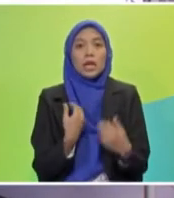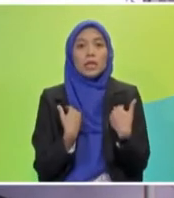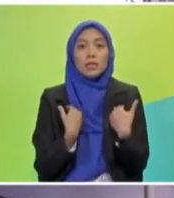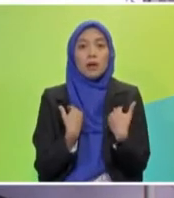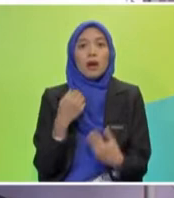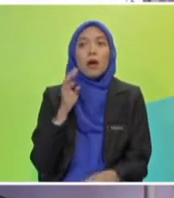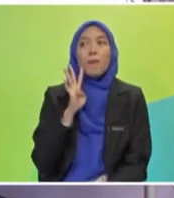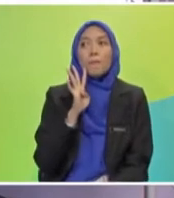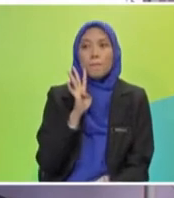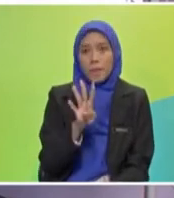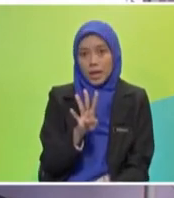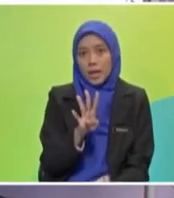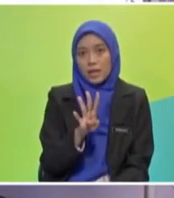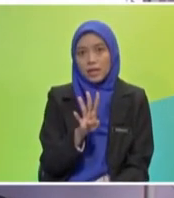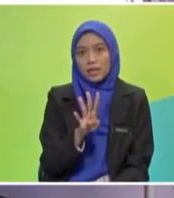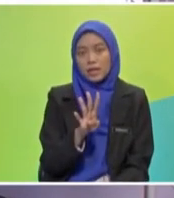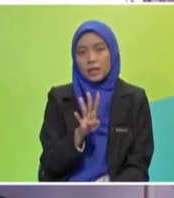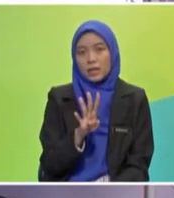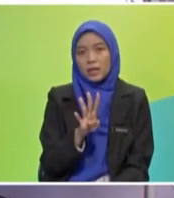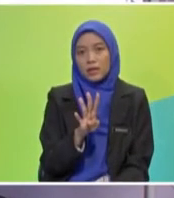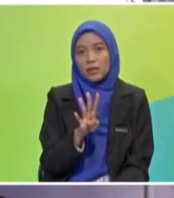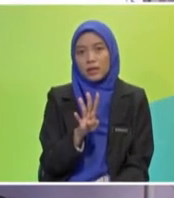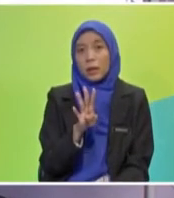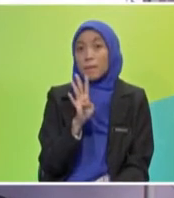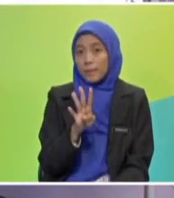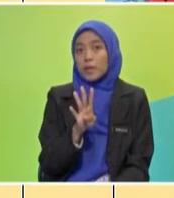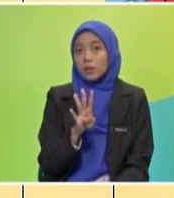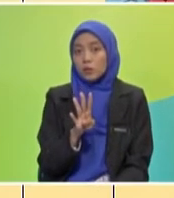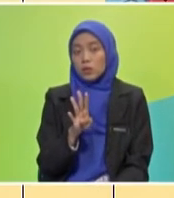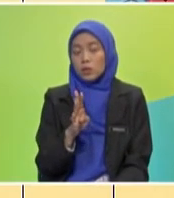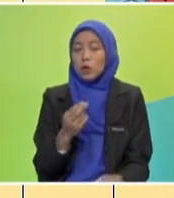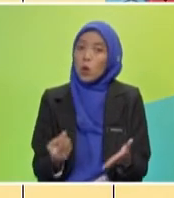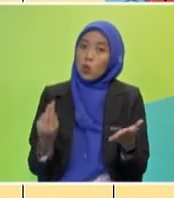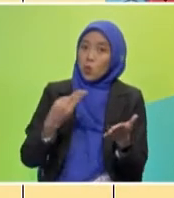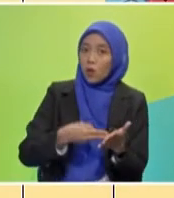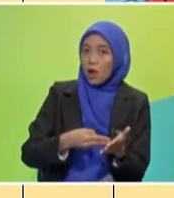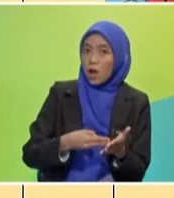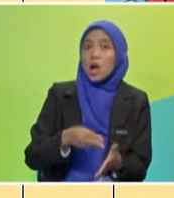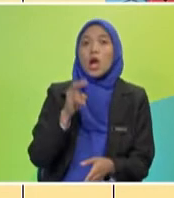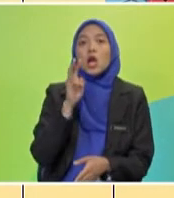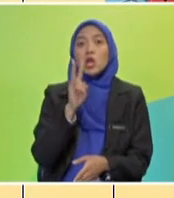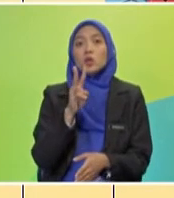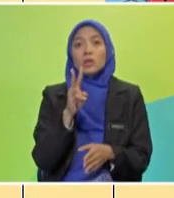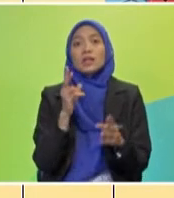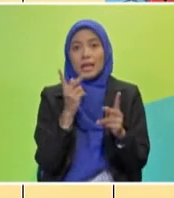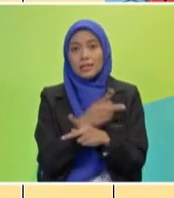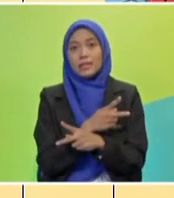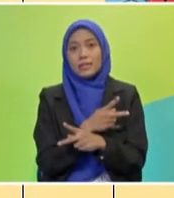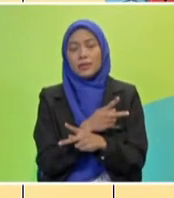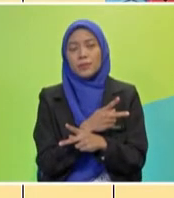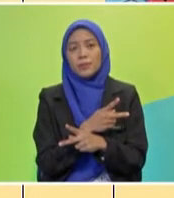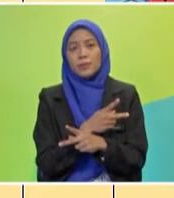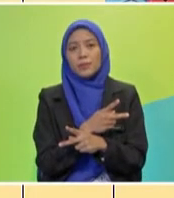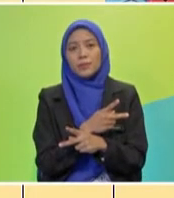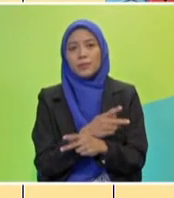empat kuantitinya. Baik. Kemudian empat itu diulang sebanyak dua kali. Hmm. Okey, empat itu diulang sebanyak dua kali. Okey.